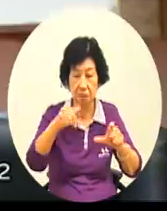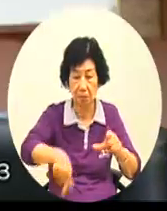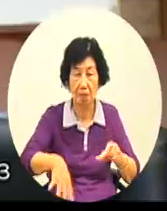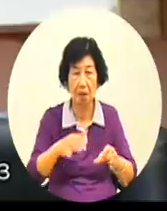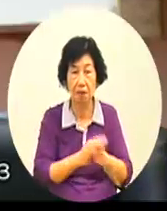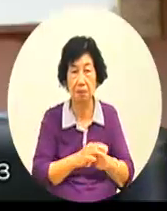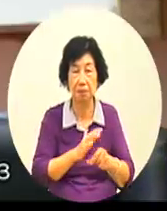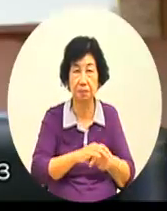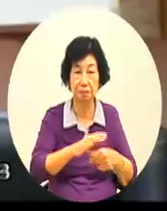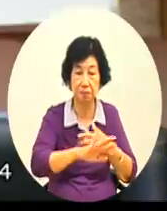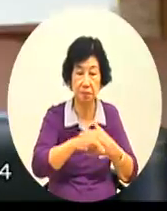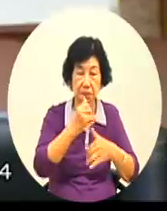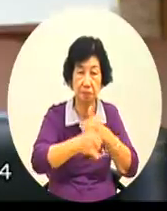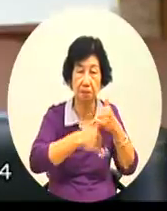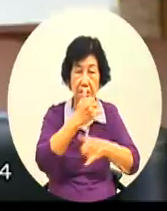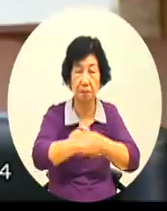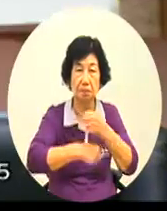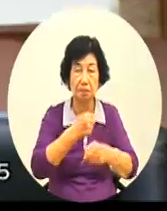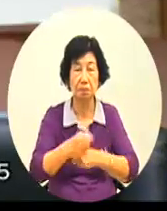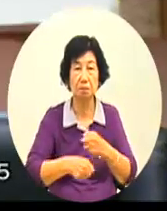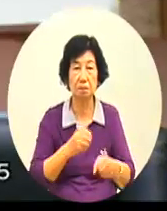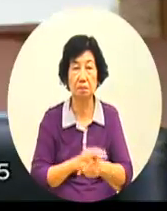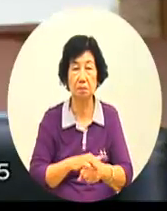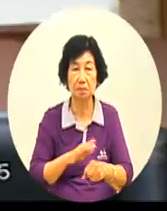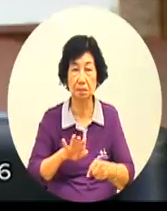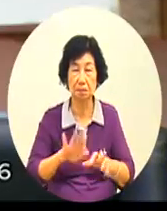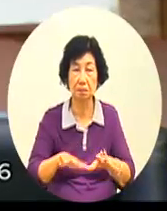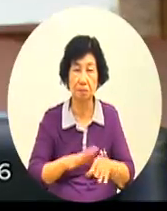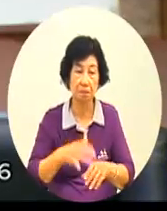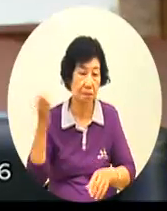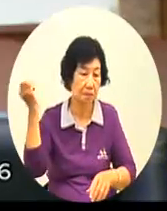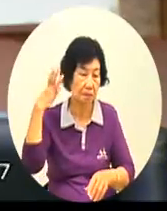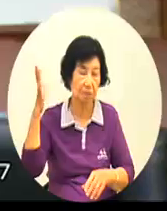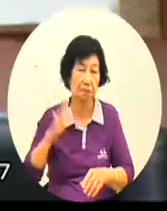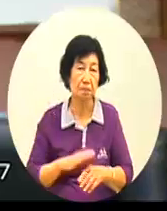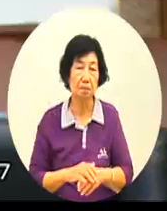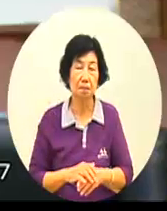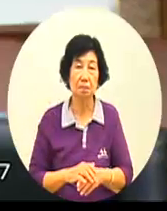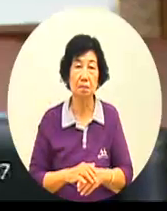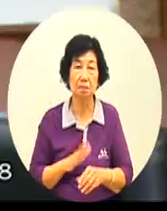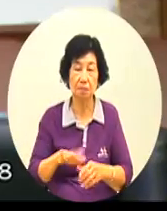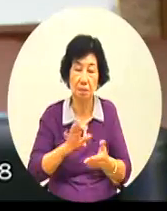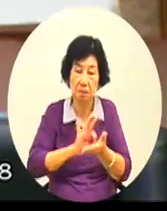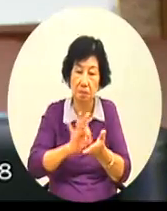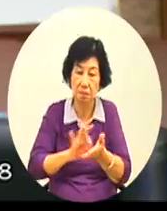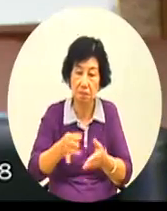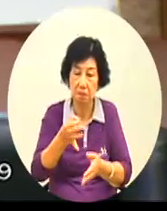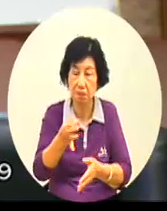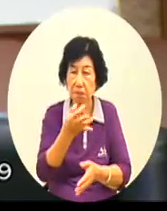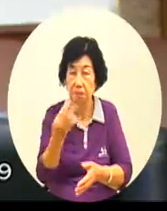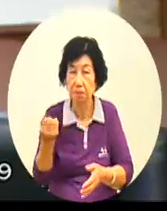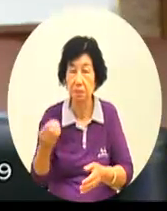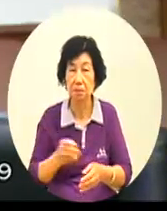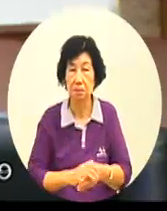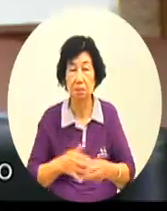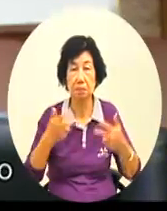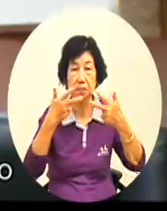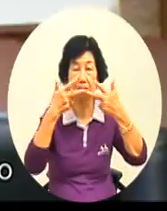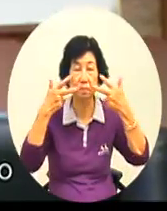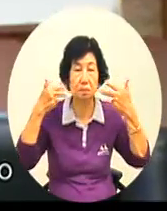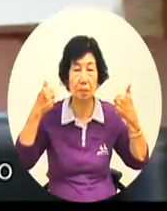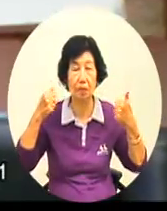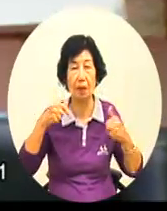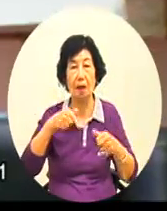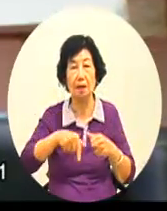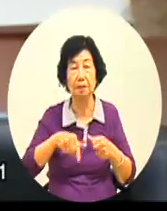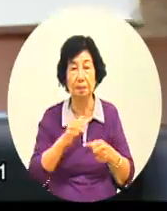束，你所知道的信息大概是多少经费？园林会补助多少？贸管处补